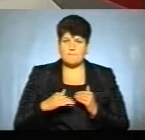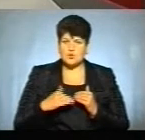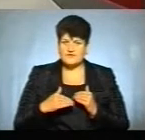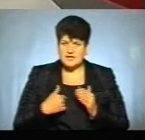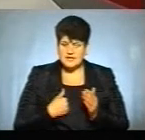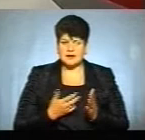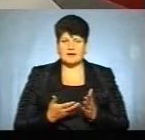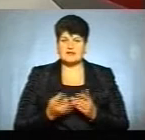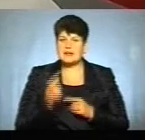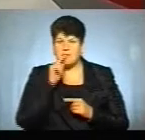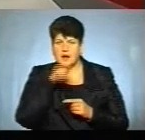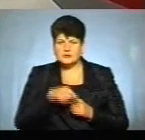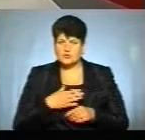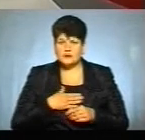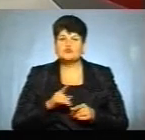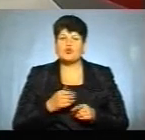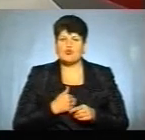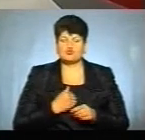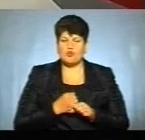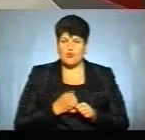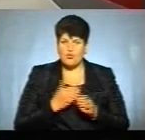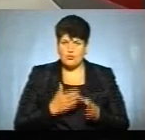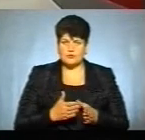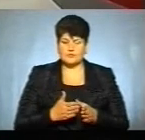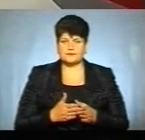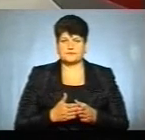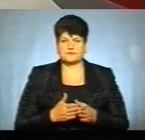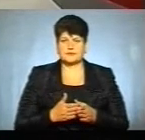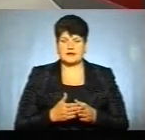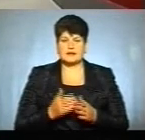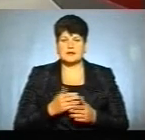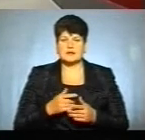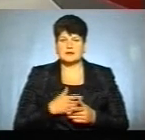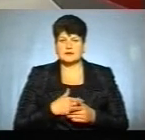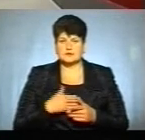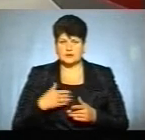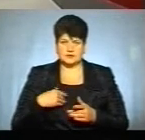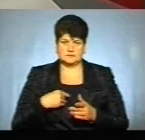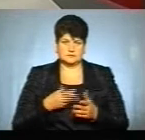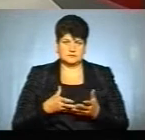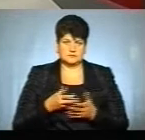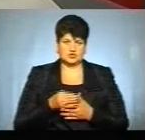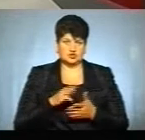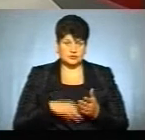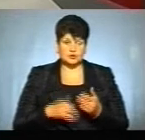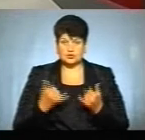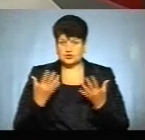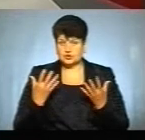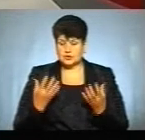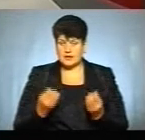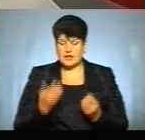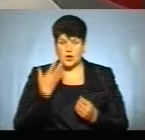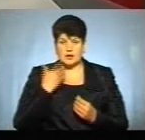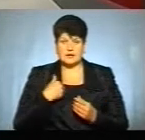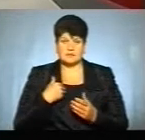це ви до мене не пхайте, що хочу, те й роблю, і уникали адміністративної відповідальності, то на сьогоднішній день, коли